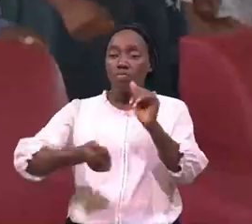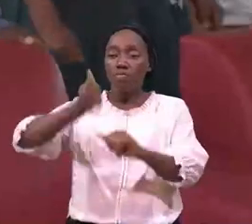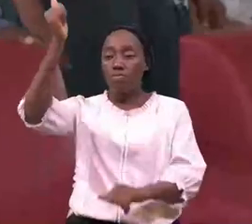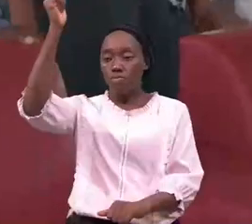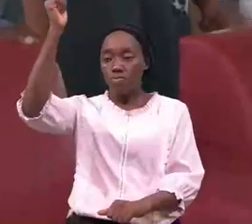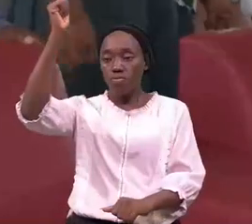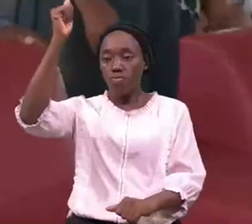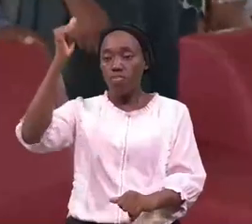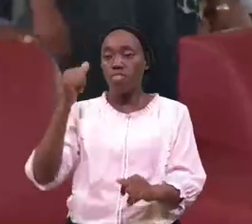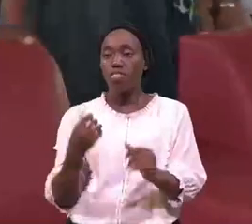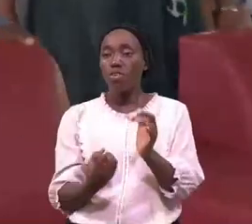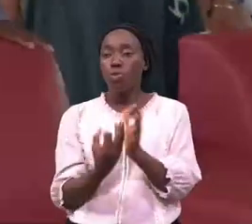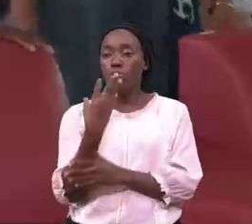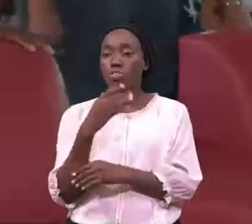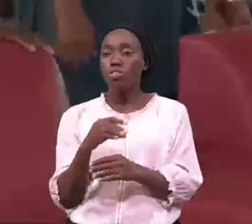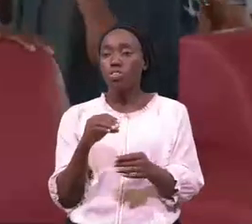Dieu.